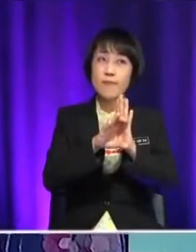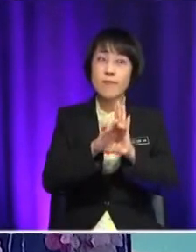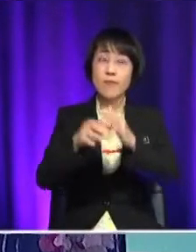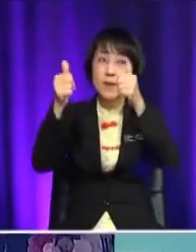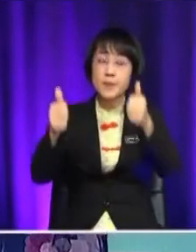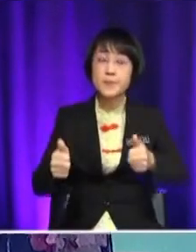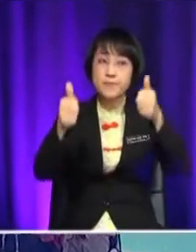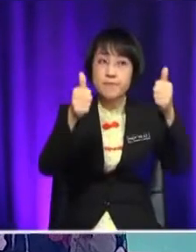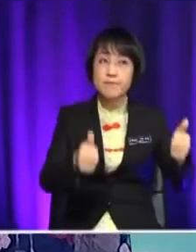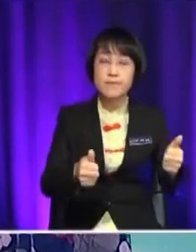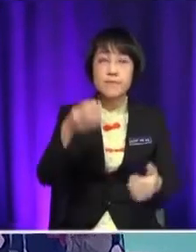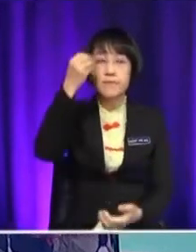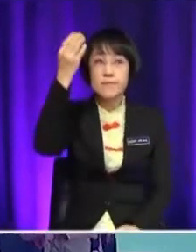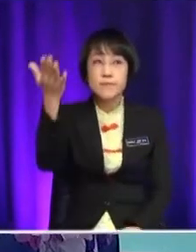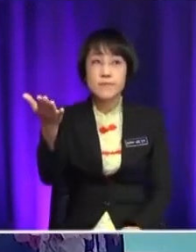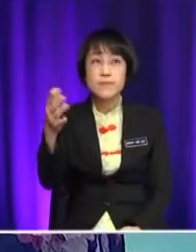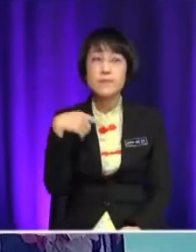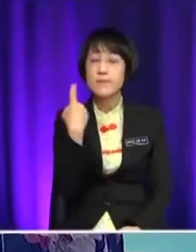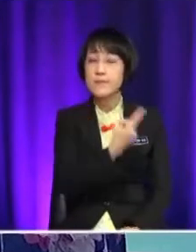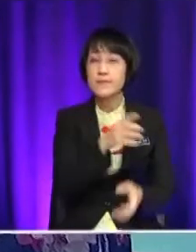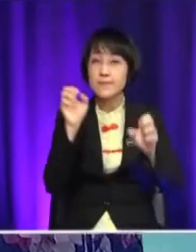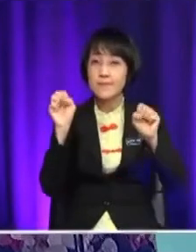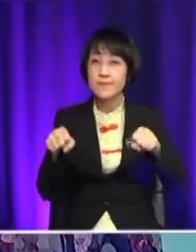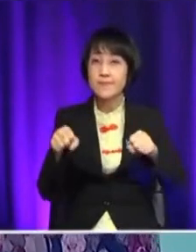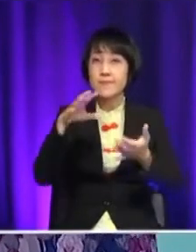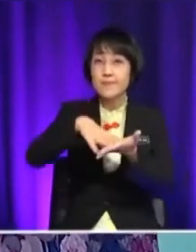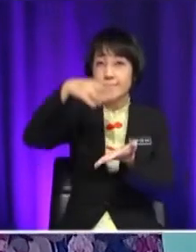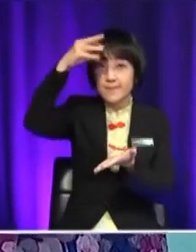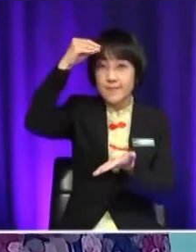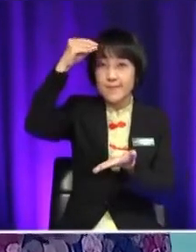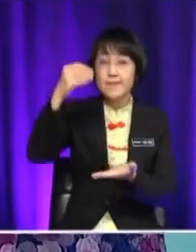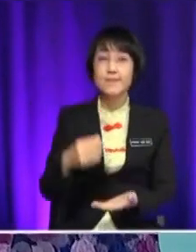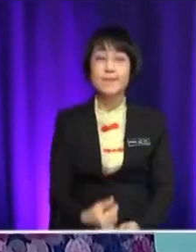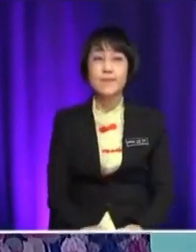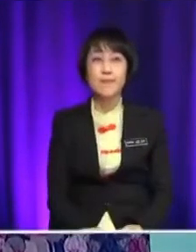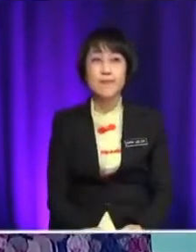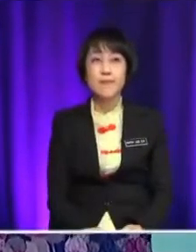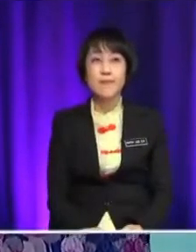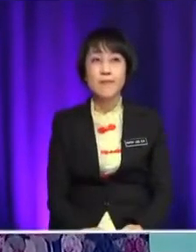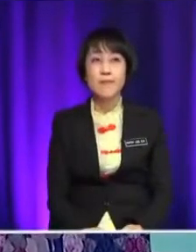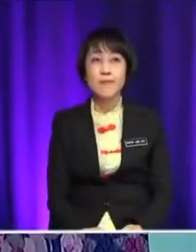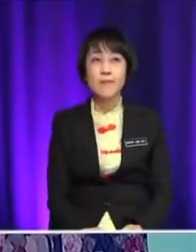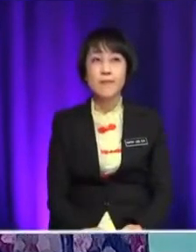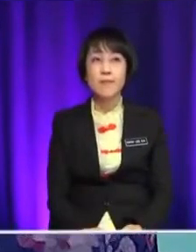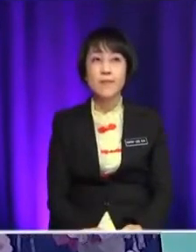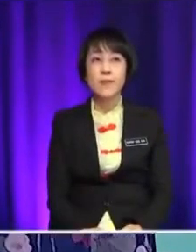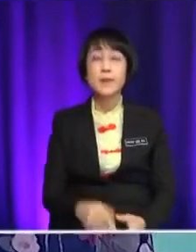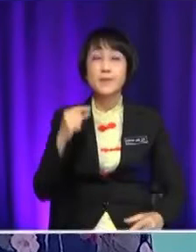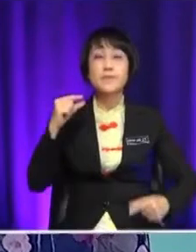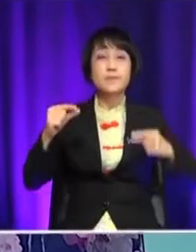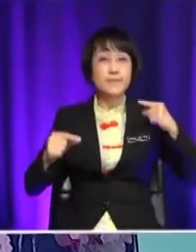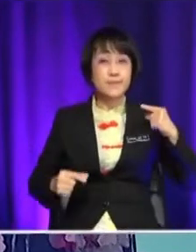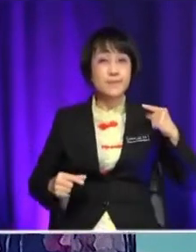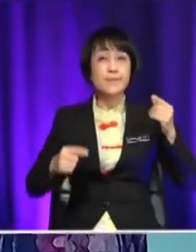panel-panel penyampai yang kita boleh contohi, ya. Okey, seterusnya. Okey, ni gaya dan